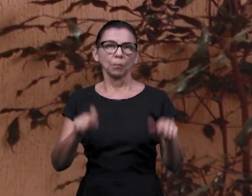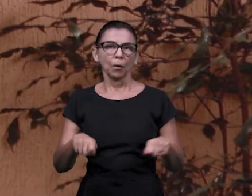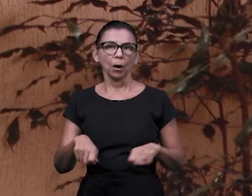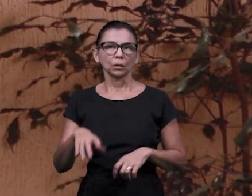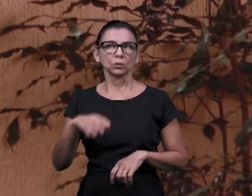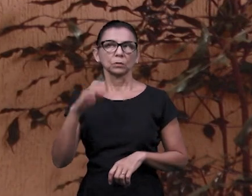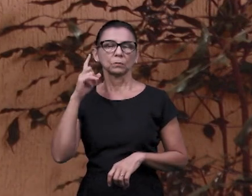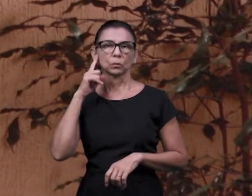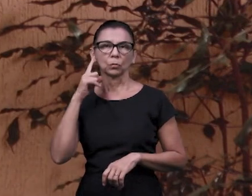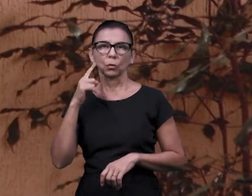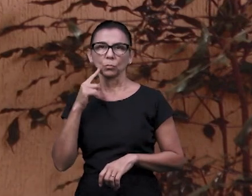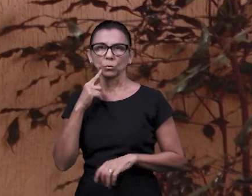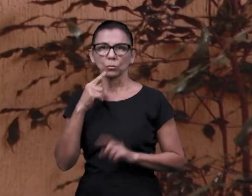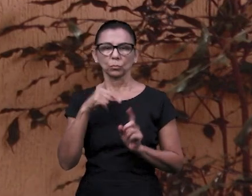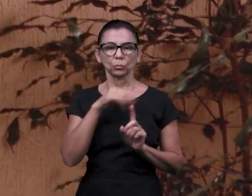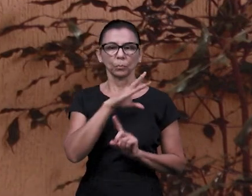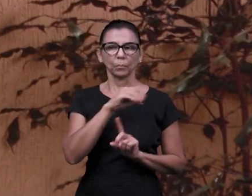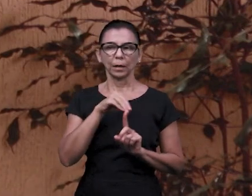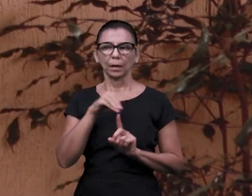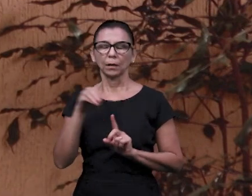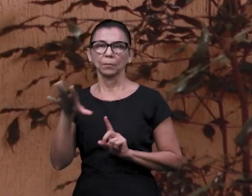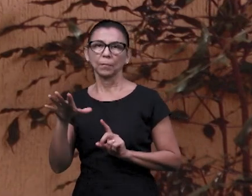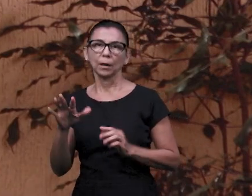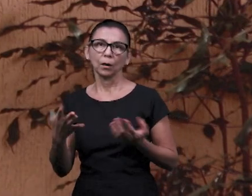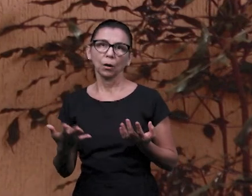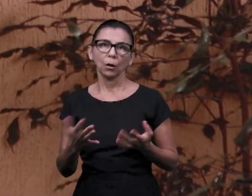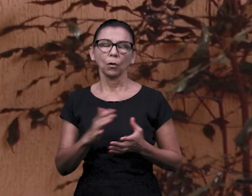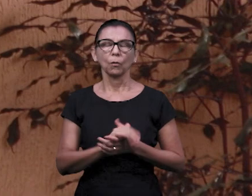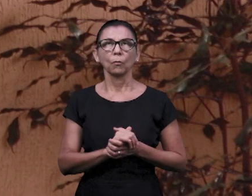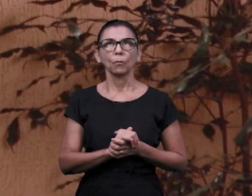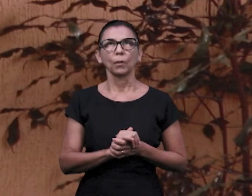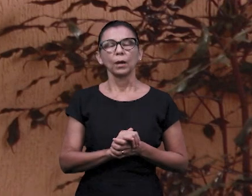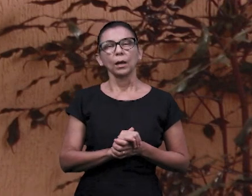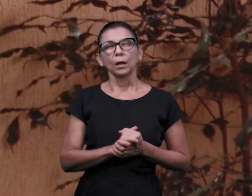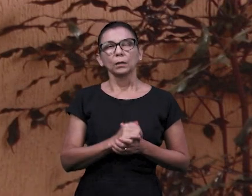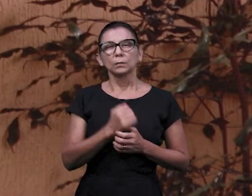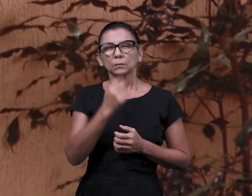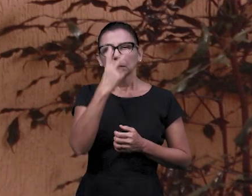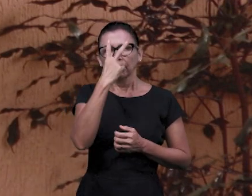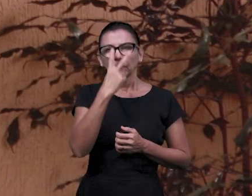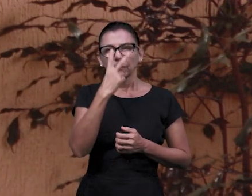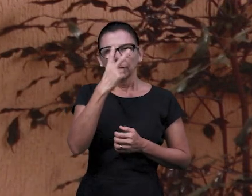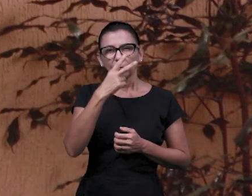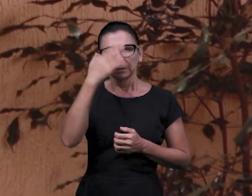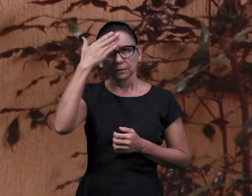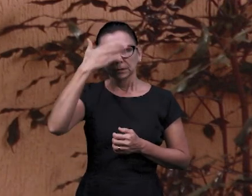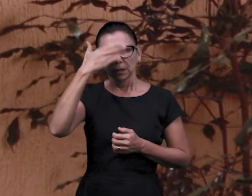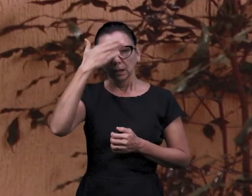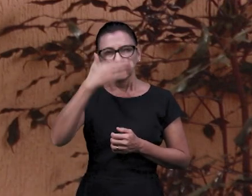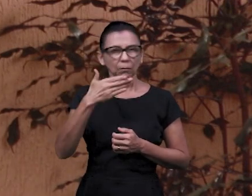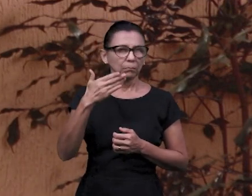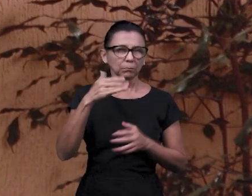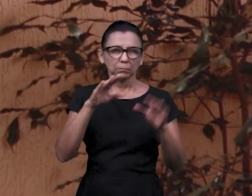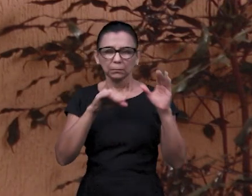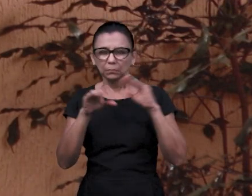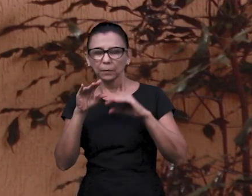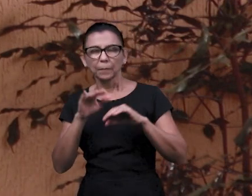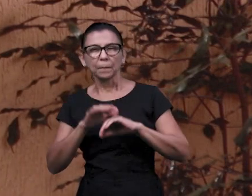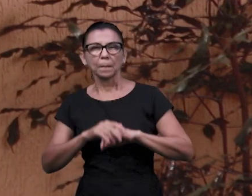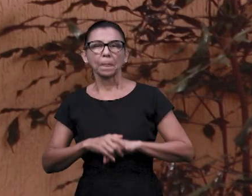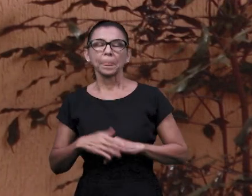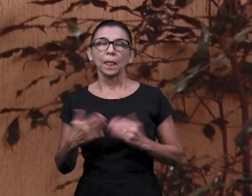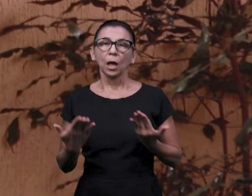fait l'audio-description pour l'enfant avec déficience visuelle. Nous pouvons avoir un appui aussi de l'enfant avec